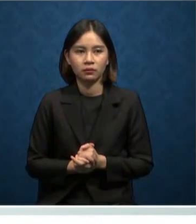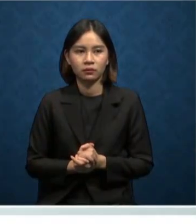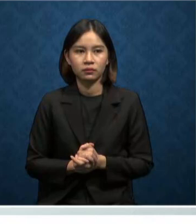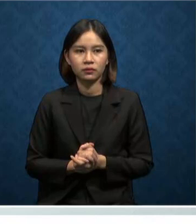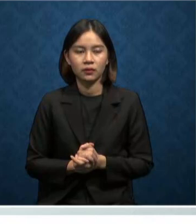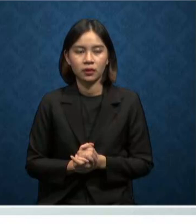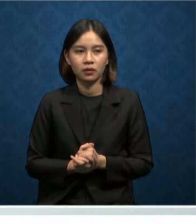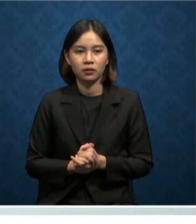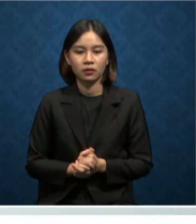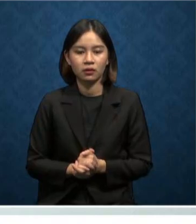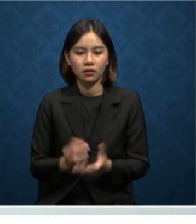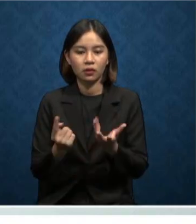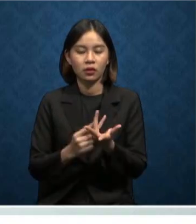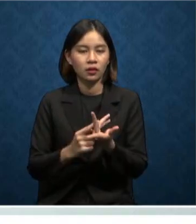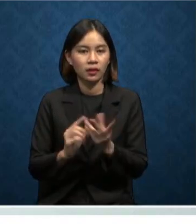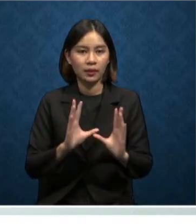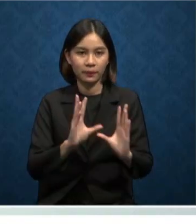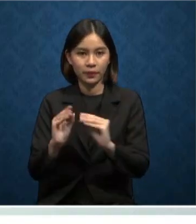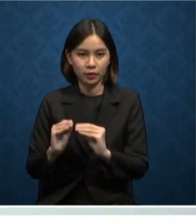ขอทราบองค์ประชุมก่อนนะครับ